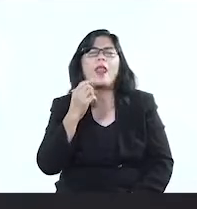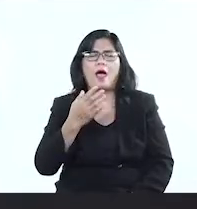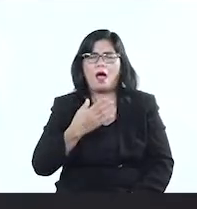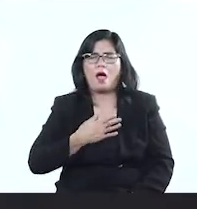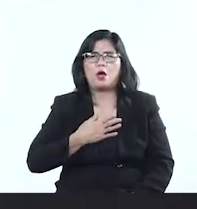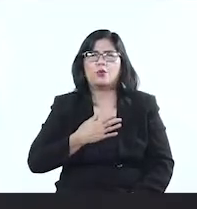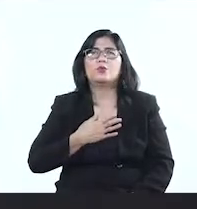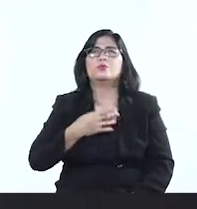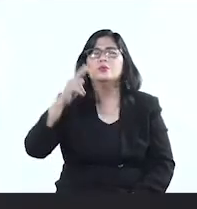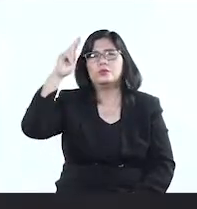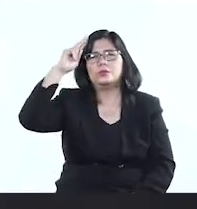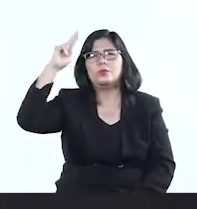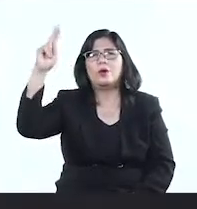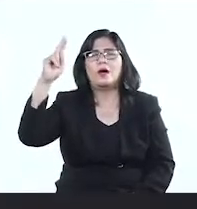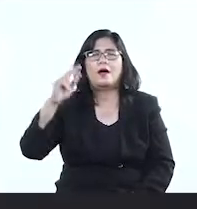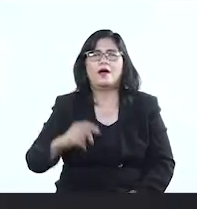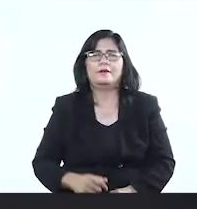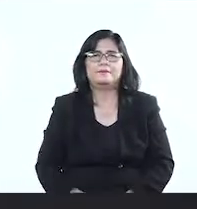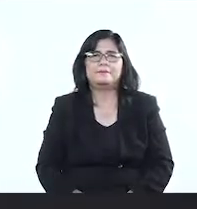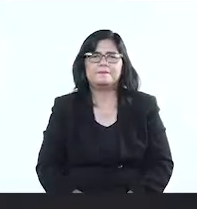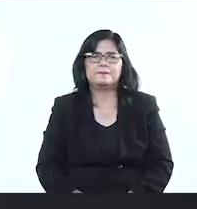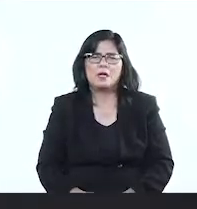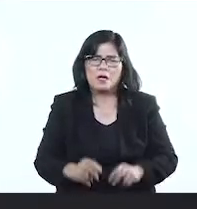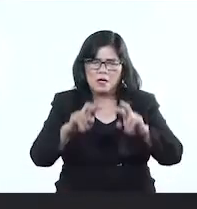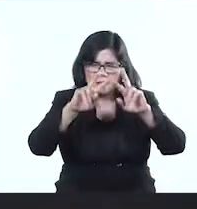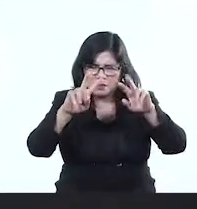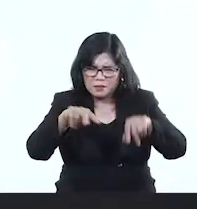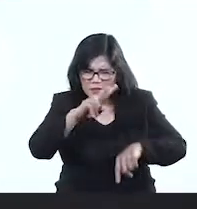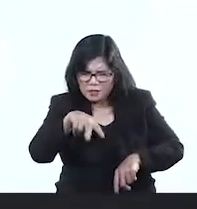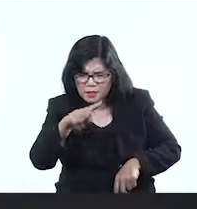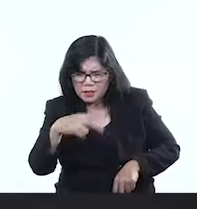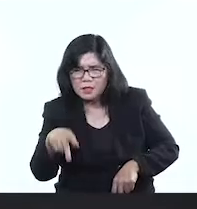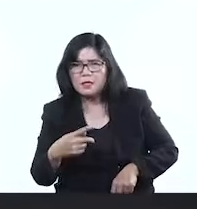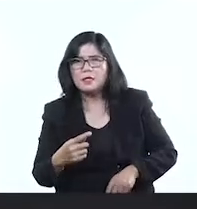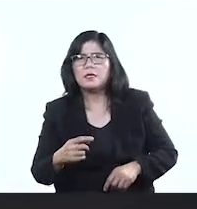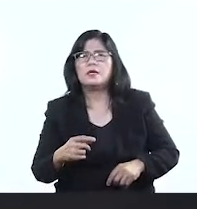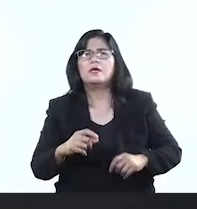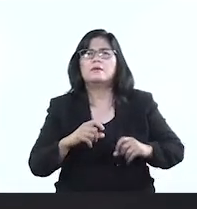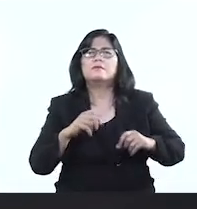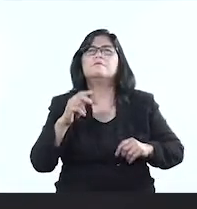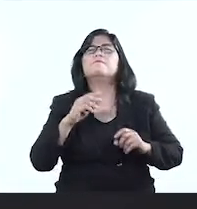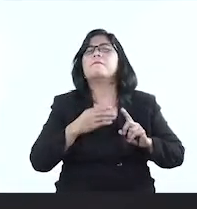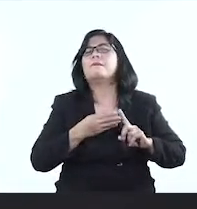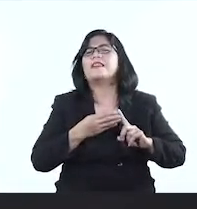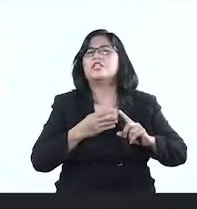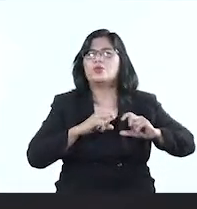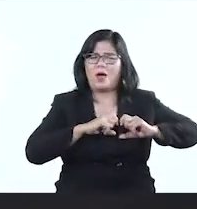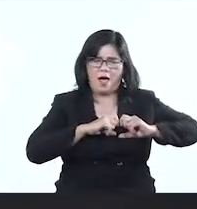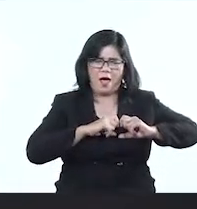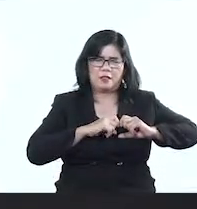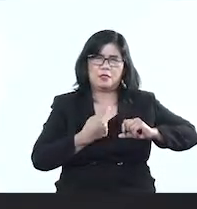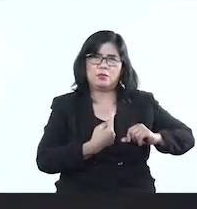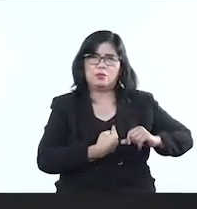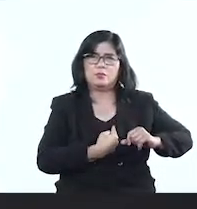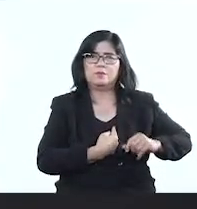aku Tuhan selidiki batinku dan